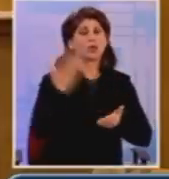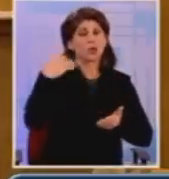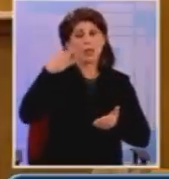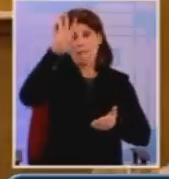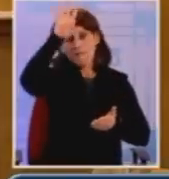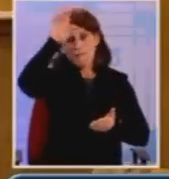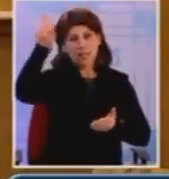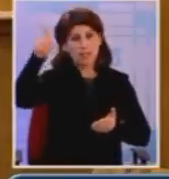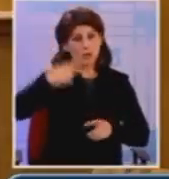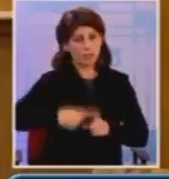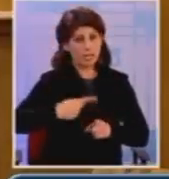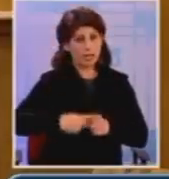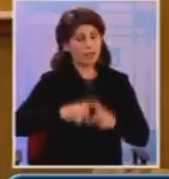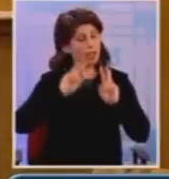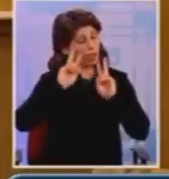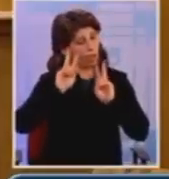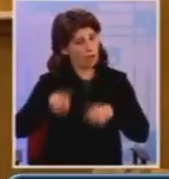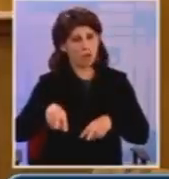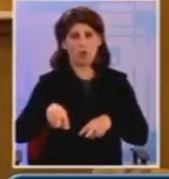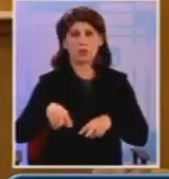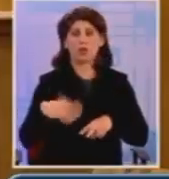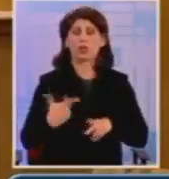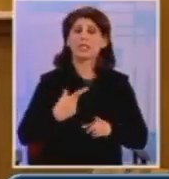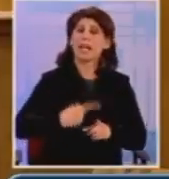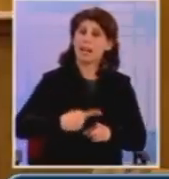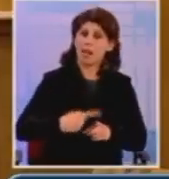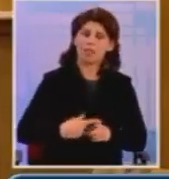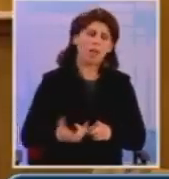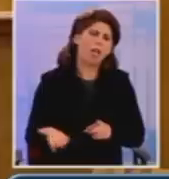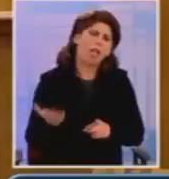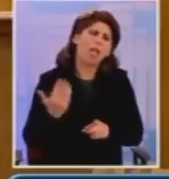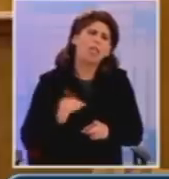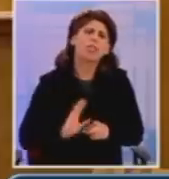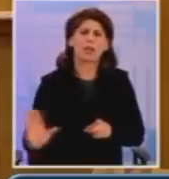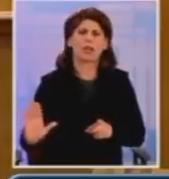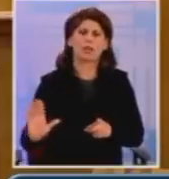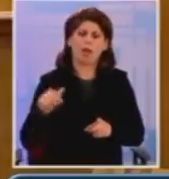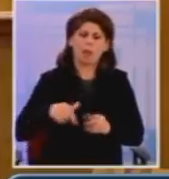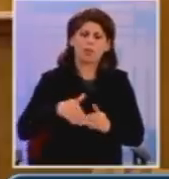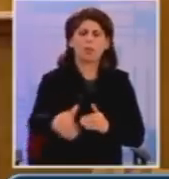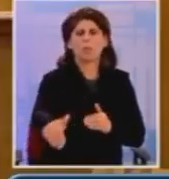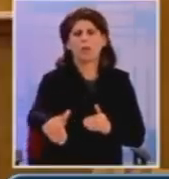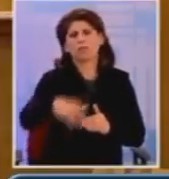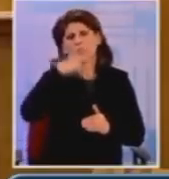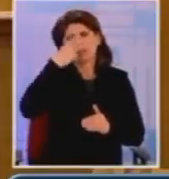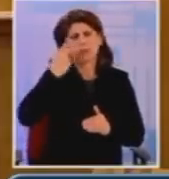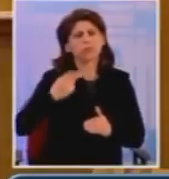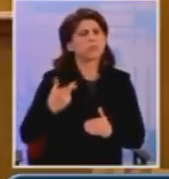Ελλάδας αναγνώρισε ότι η Ελλάδα δεν έχει περαιτέρω σχετικές αξιώσεις.